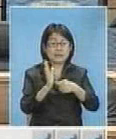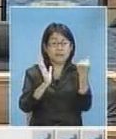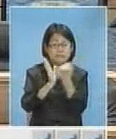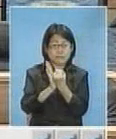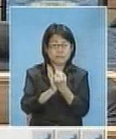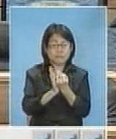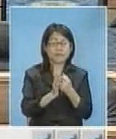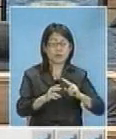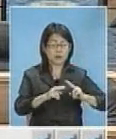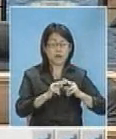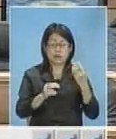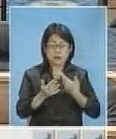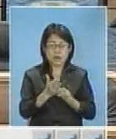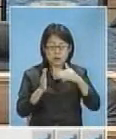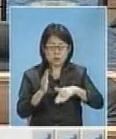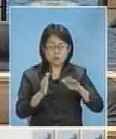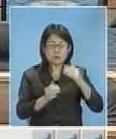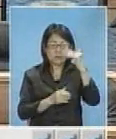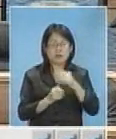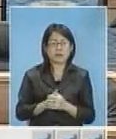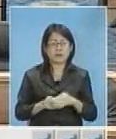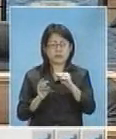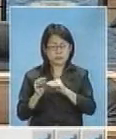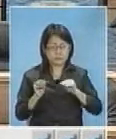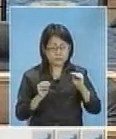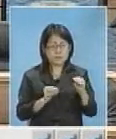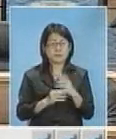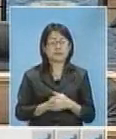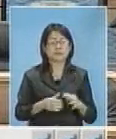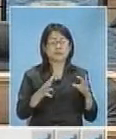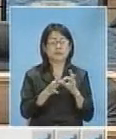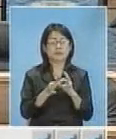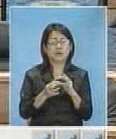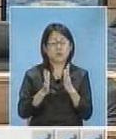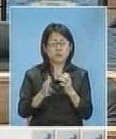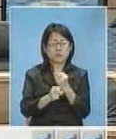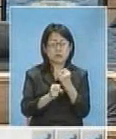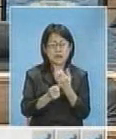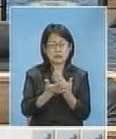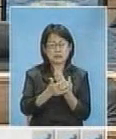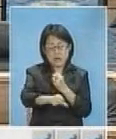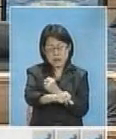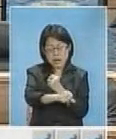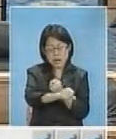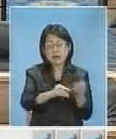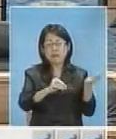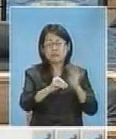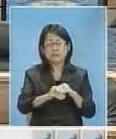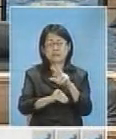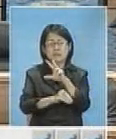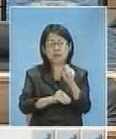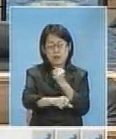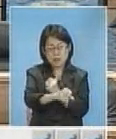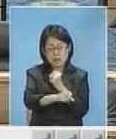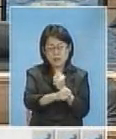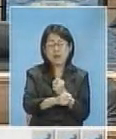จะชดเชยเรื่องของค่าแรง300บาทที่เป็นนโยบายของรัฐบาลแต่ถ